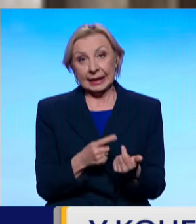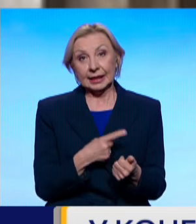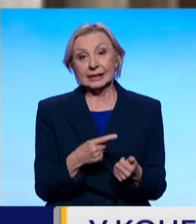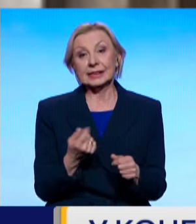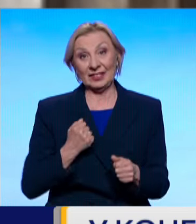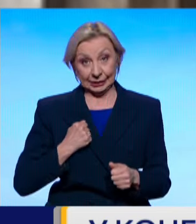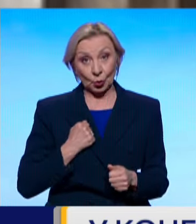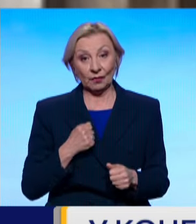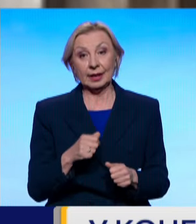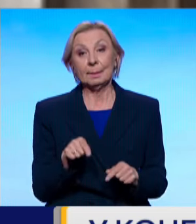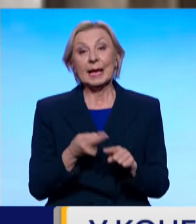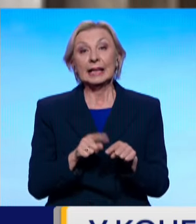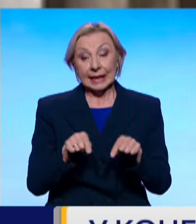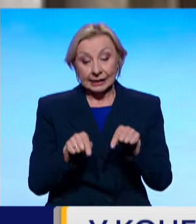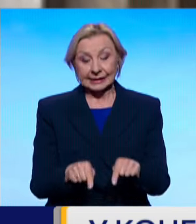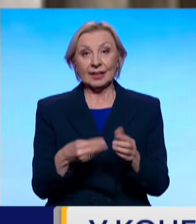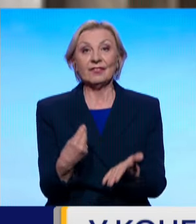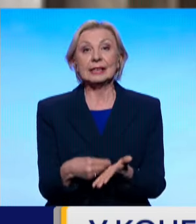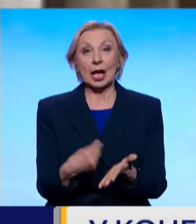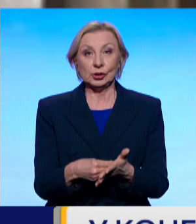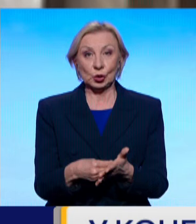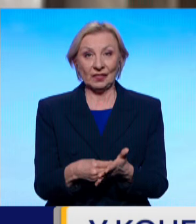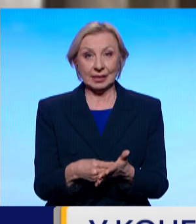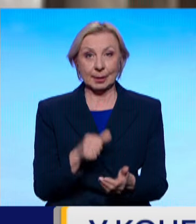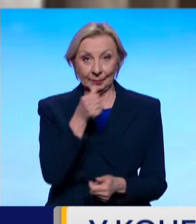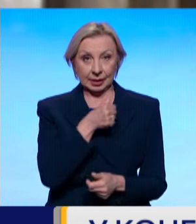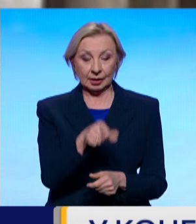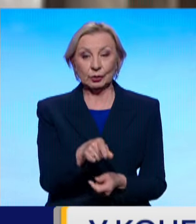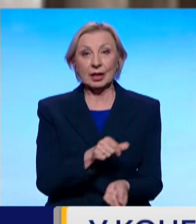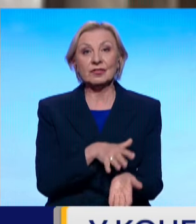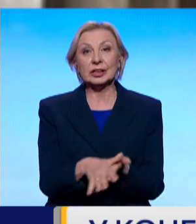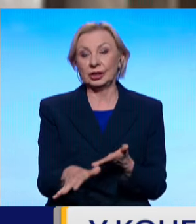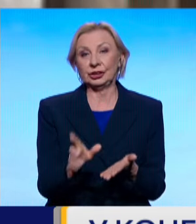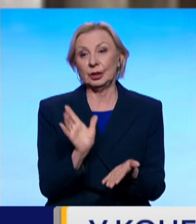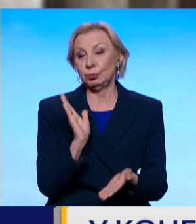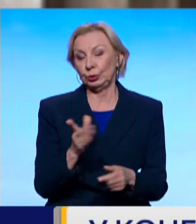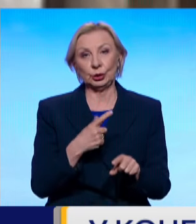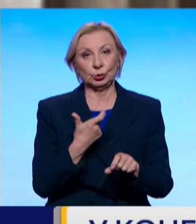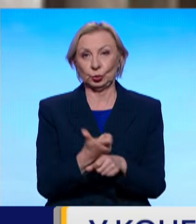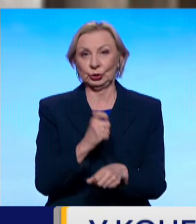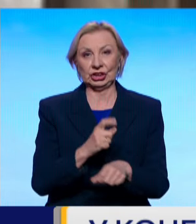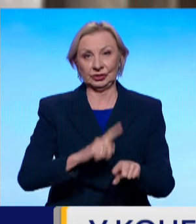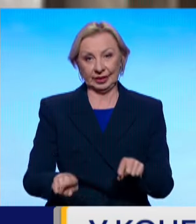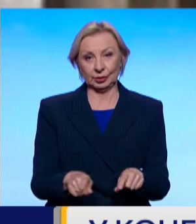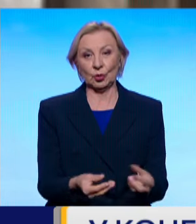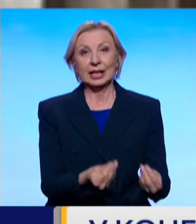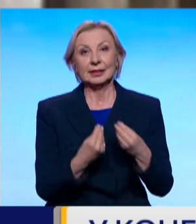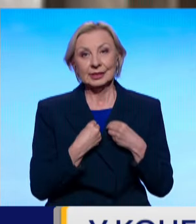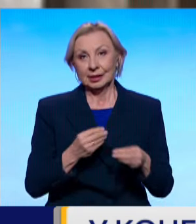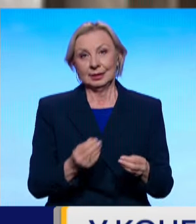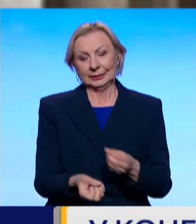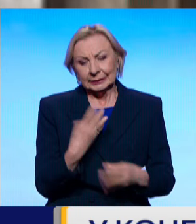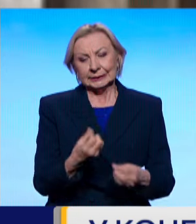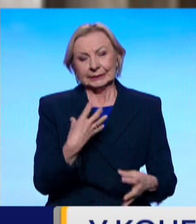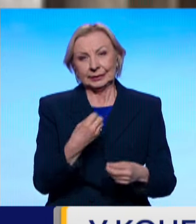допомога вона на цей фінансовий рік. Тобто вона має бути витрачена дуже-дуже швидко. Тобто вона буде надаватися дуже